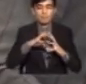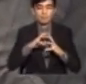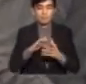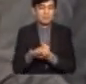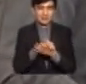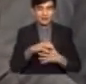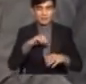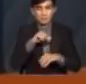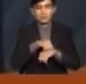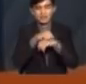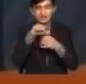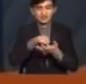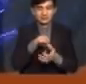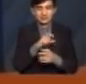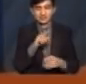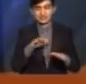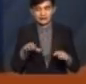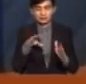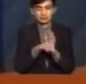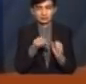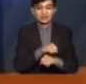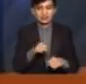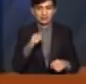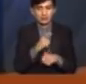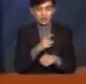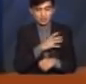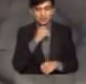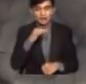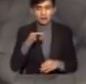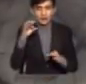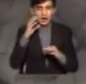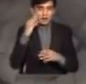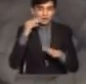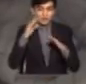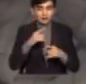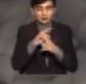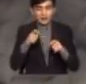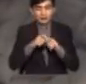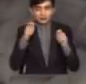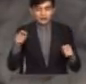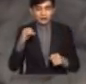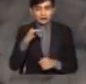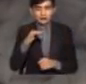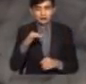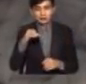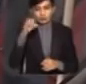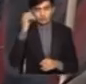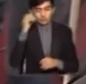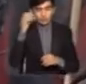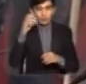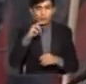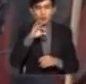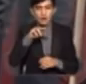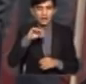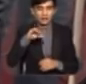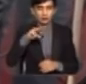вот выбор места для мирного собрания также как и на обсуждение в алматы остается открытым политологи предлагают подготовить список площадок